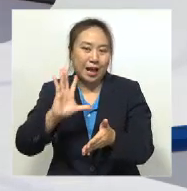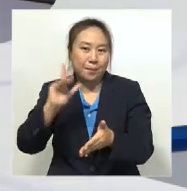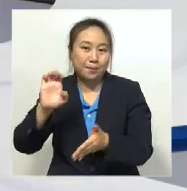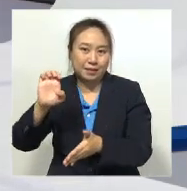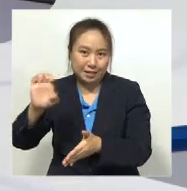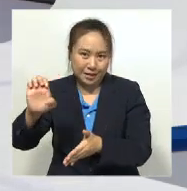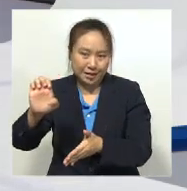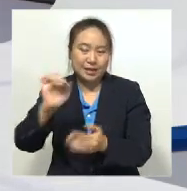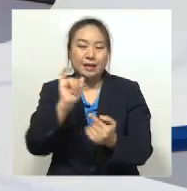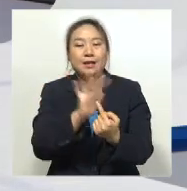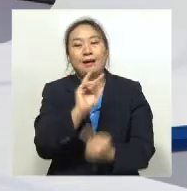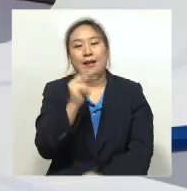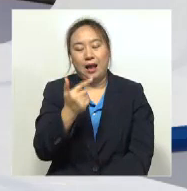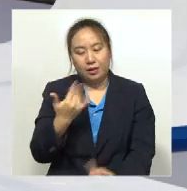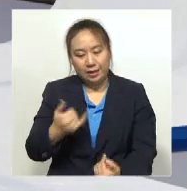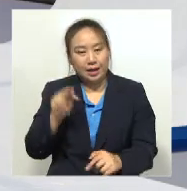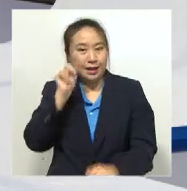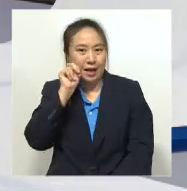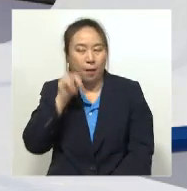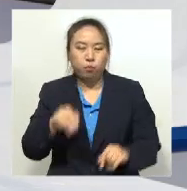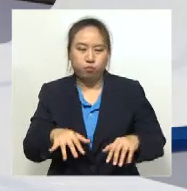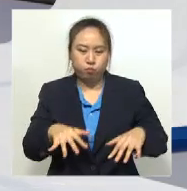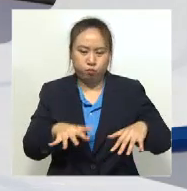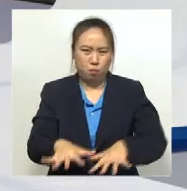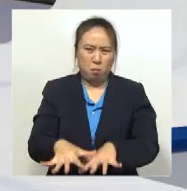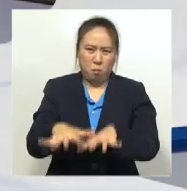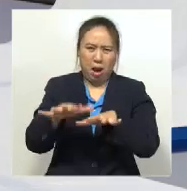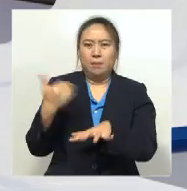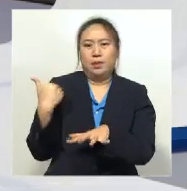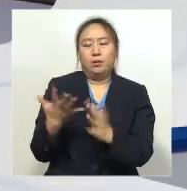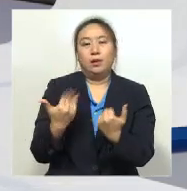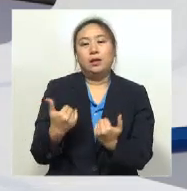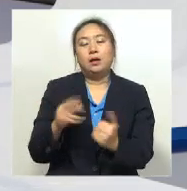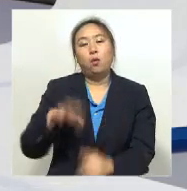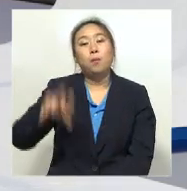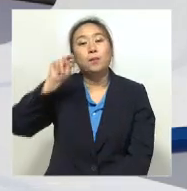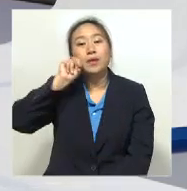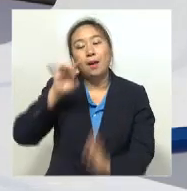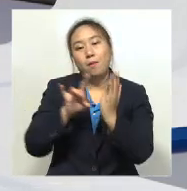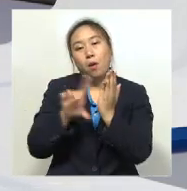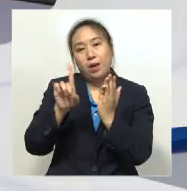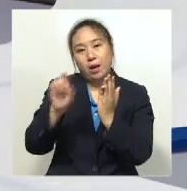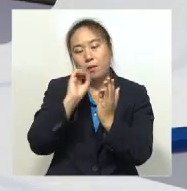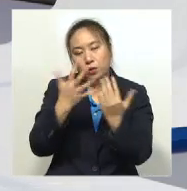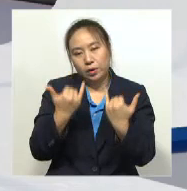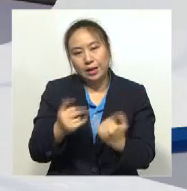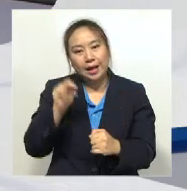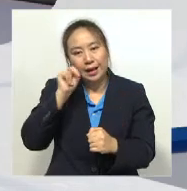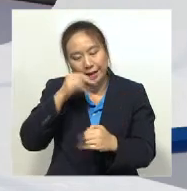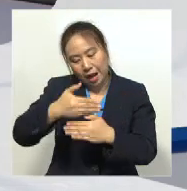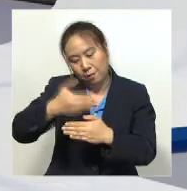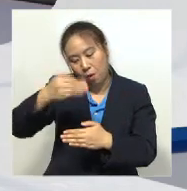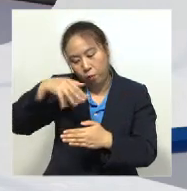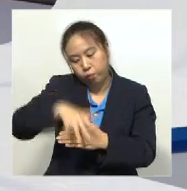ำยังที่ไหลผ่านอำเภอศิลปูมยังมีปริมาณมากค่ะทางชลประทานจังหวัดร้อยเอ็ดยอมรับนะคะว่าการระบายน้ำทำ